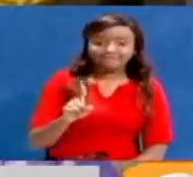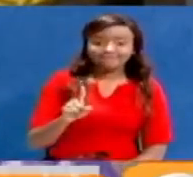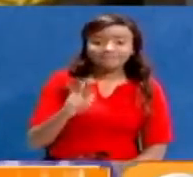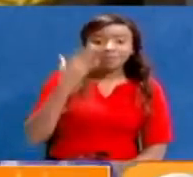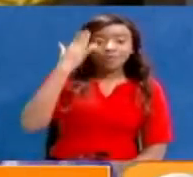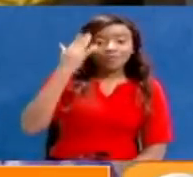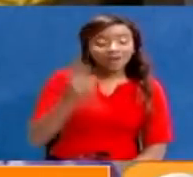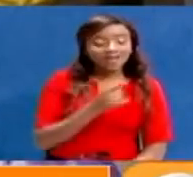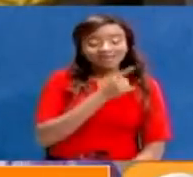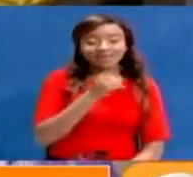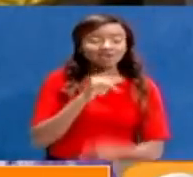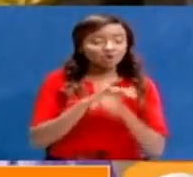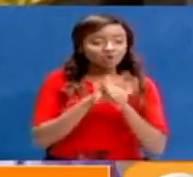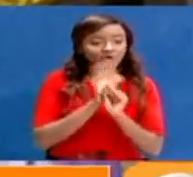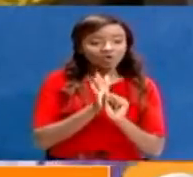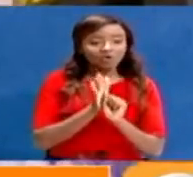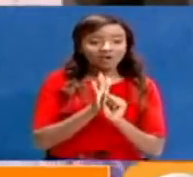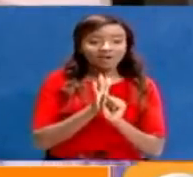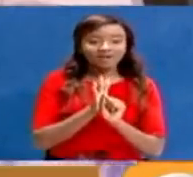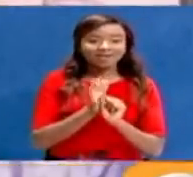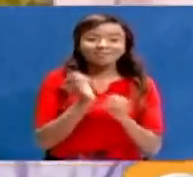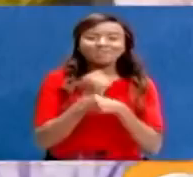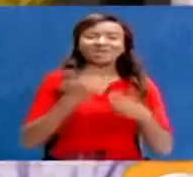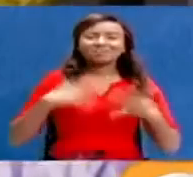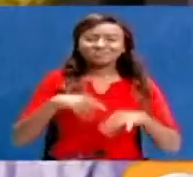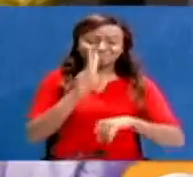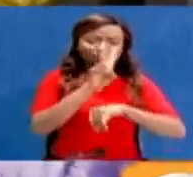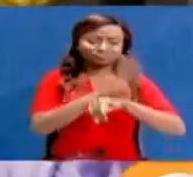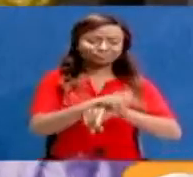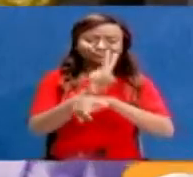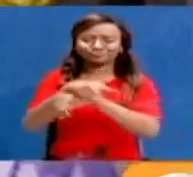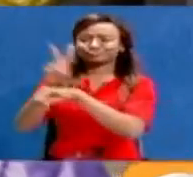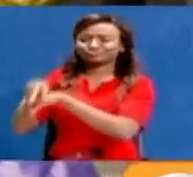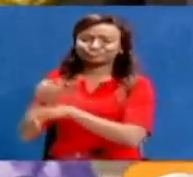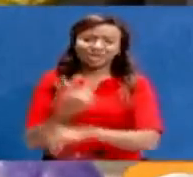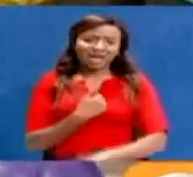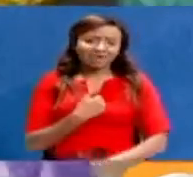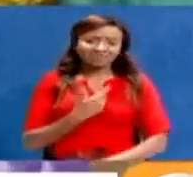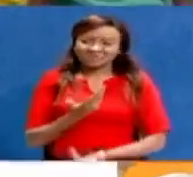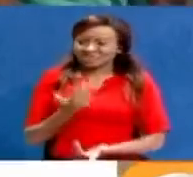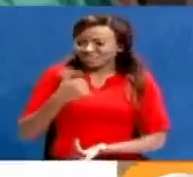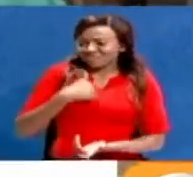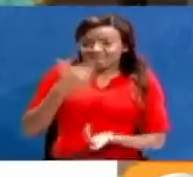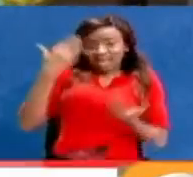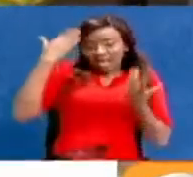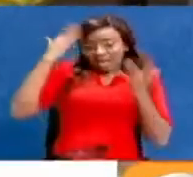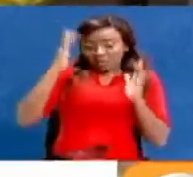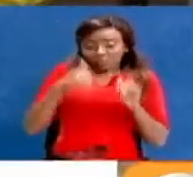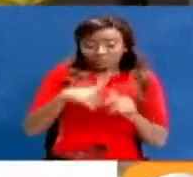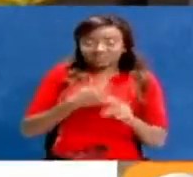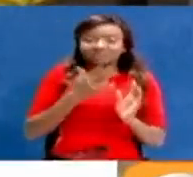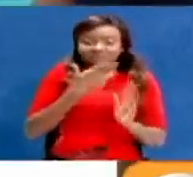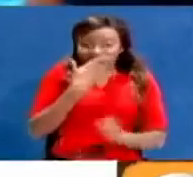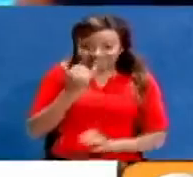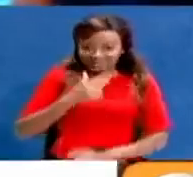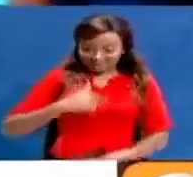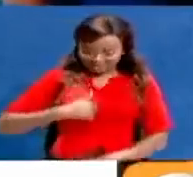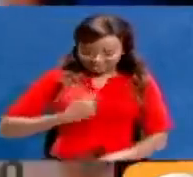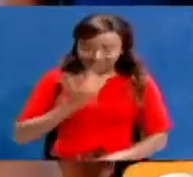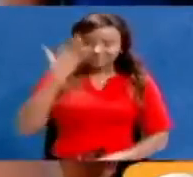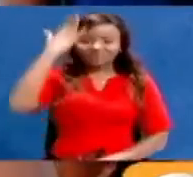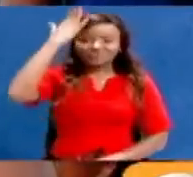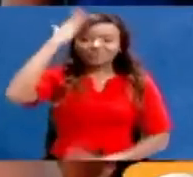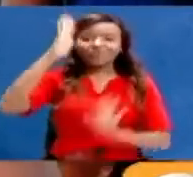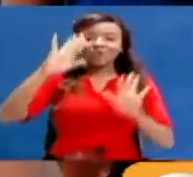hii kitu ina create stigmatization. Sijijui, sikujui. Wacha nijijue kwanza. It's